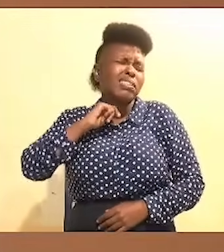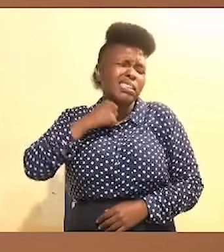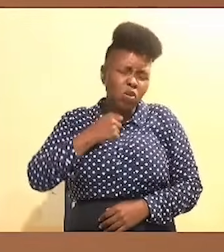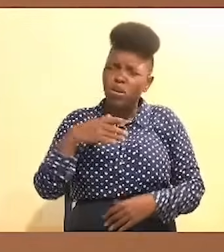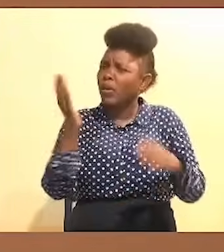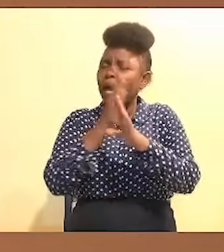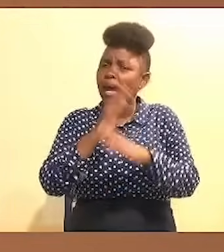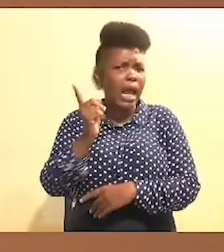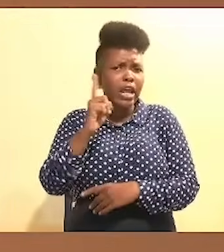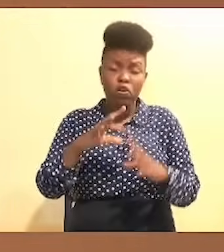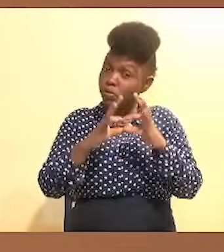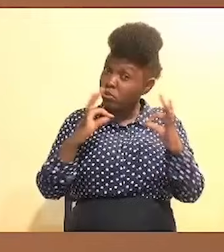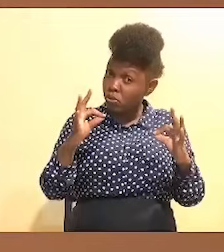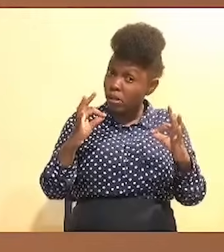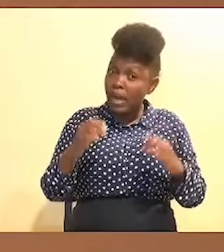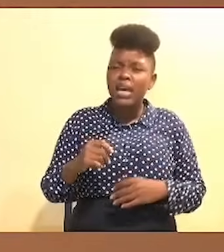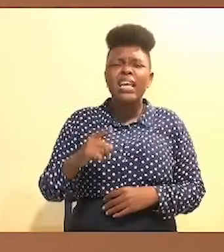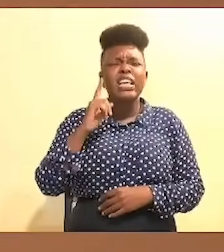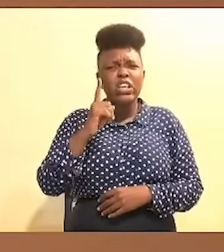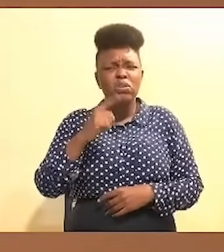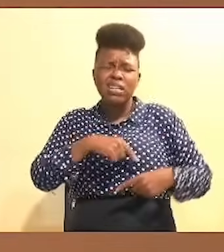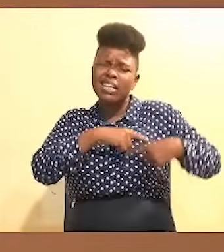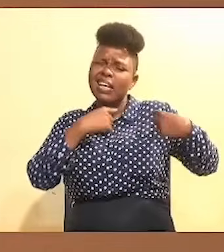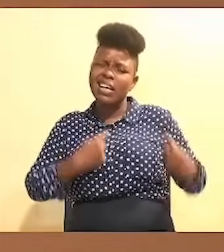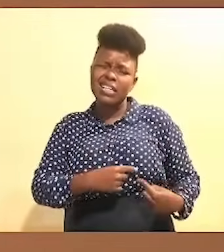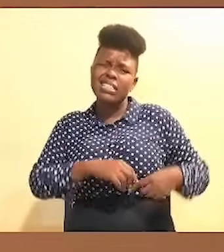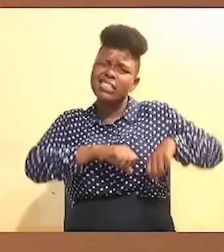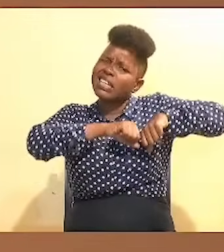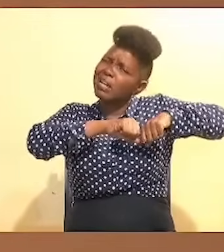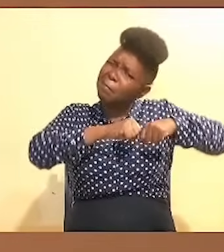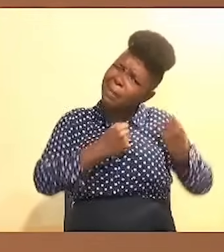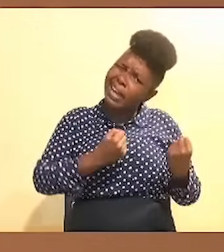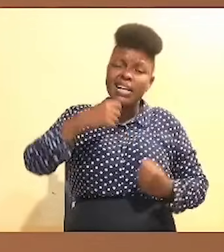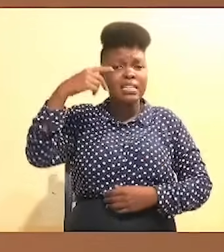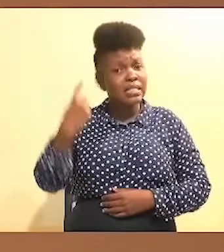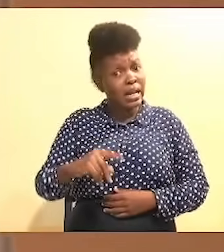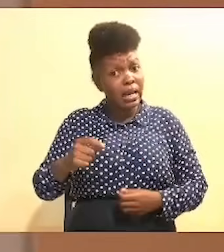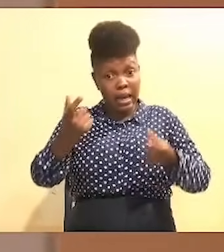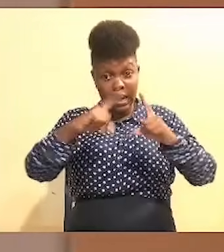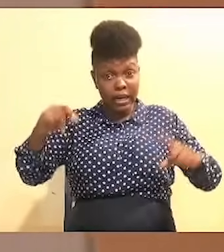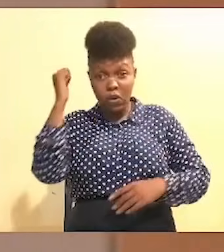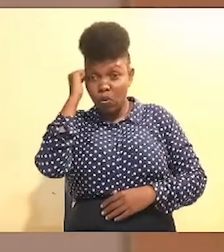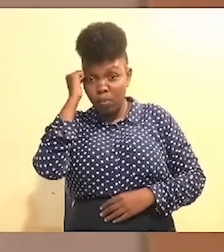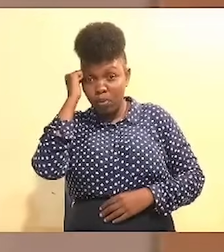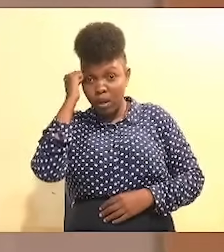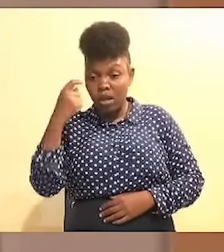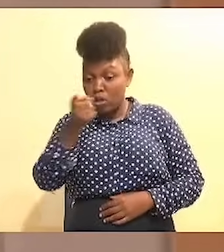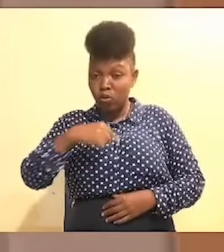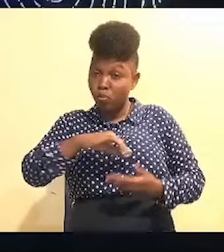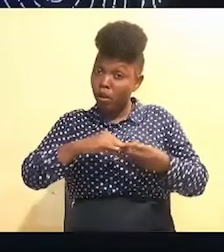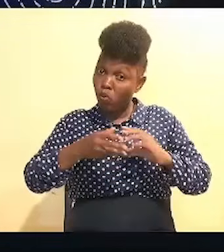ambayo haiko sawa sawa. Inakatisha tamaa sana. Lakini kumbuka hili, tumeumbwa